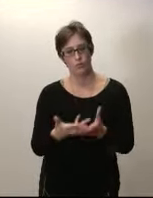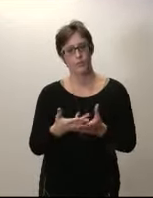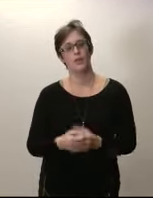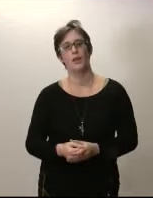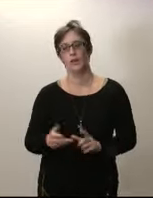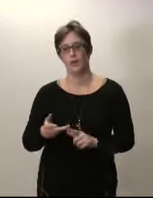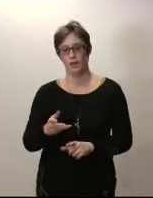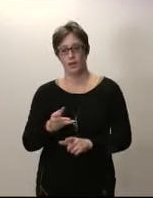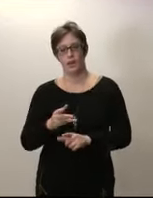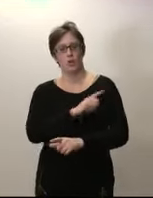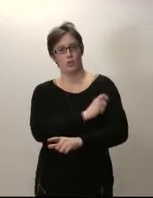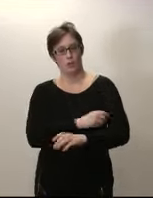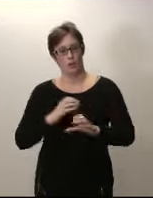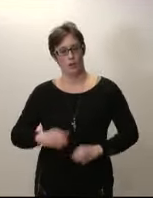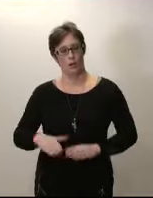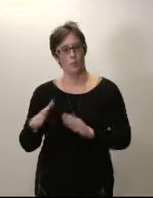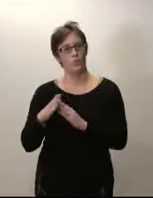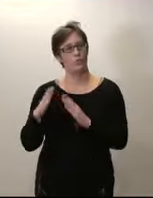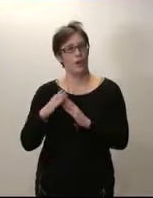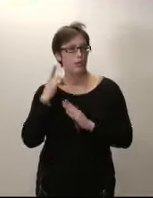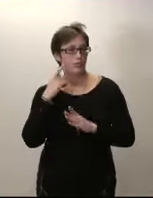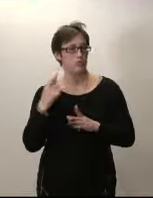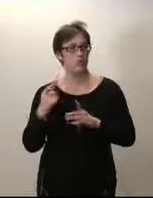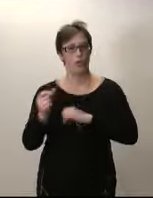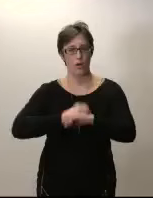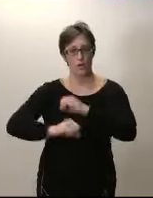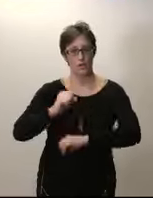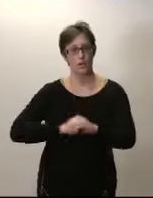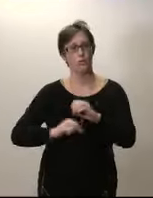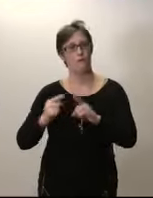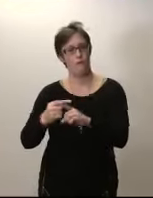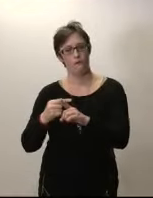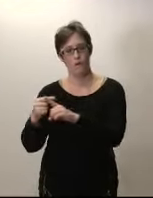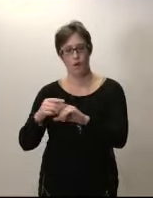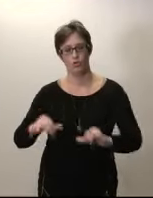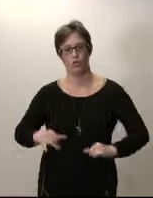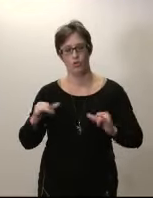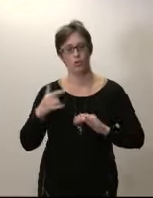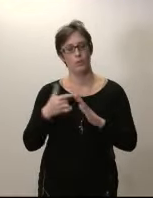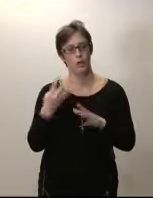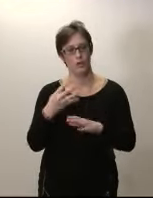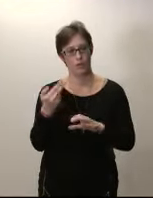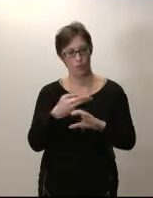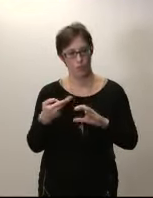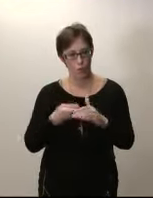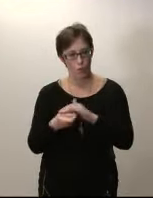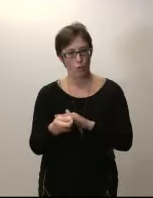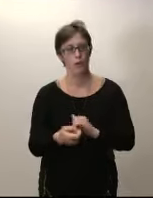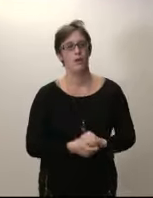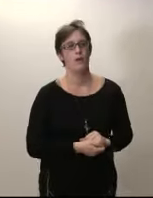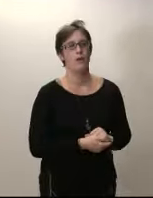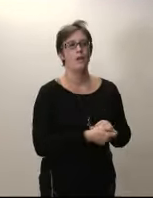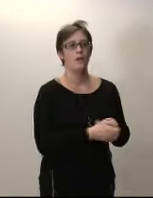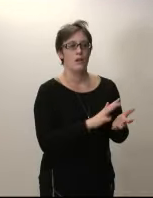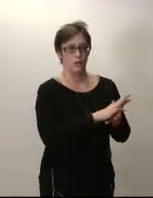Club Thionvillois dans le cadre de l'aide à l'organisation d'une compétition fédérale jeune, 2400 euros. La compagnie oblique dans le cadre du soutien au programme